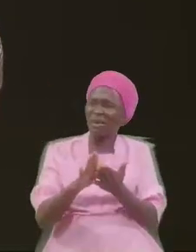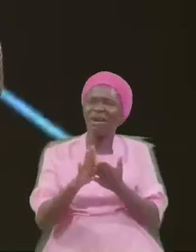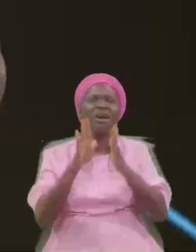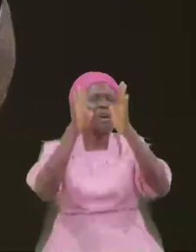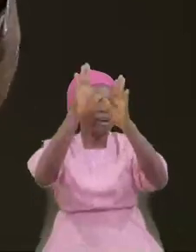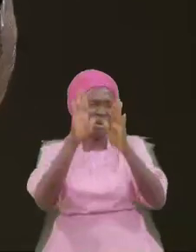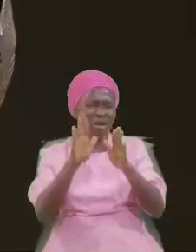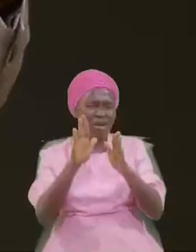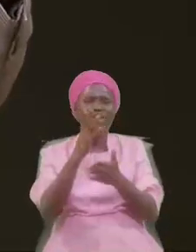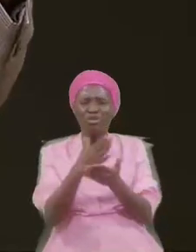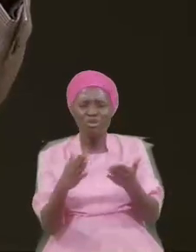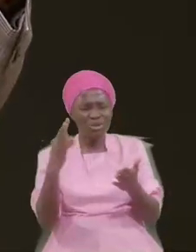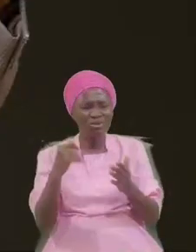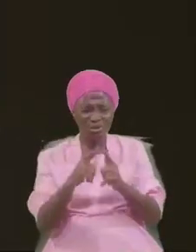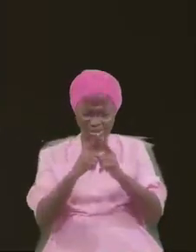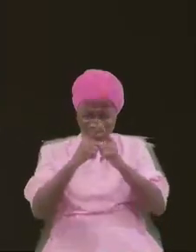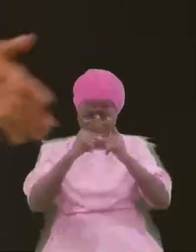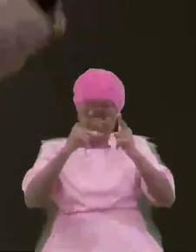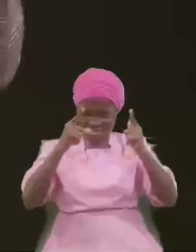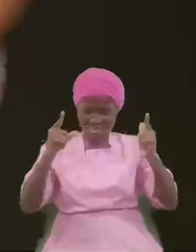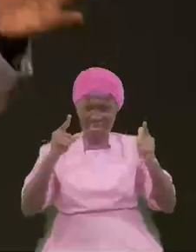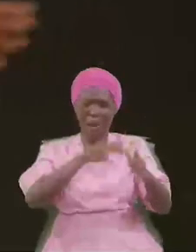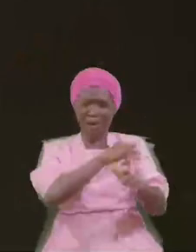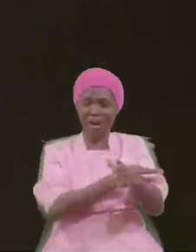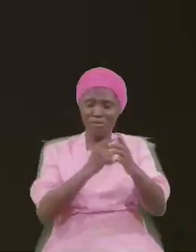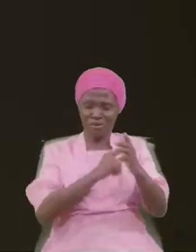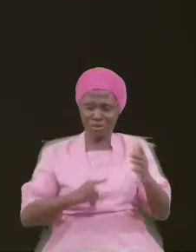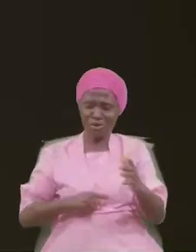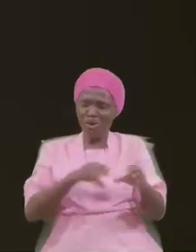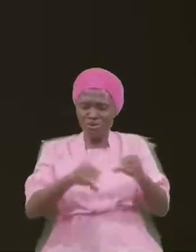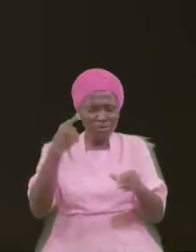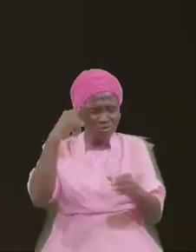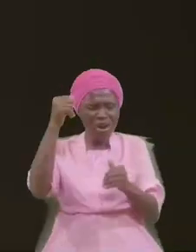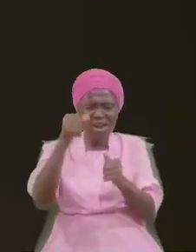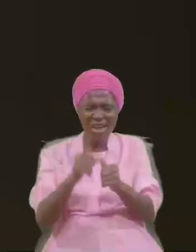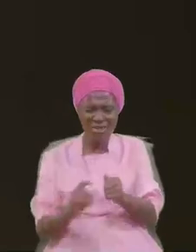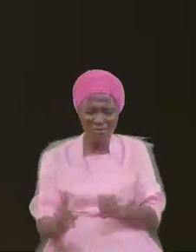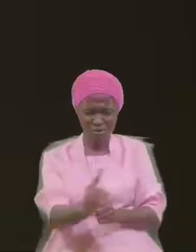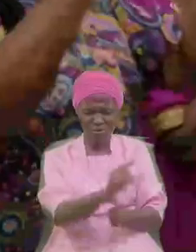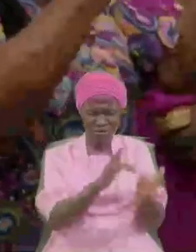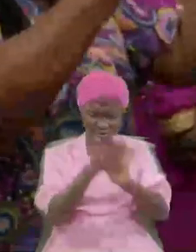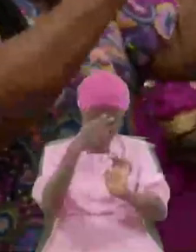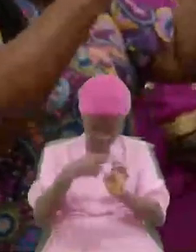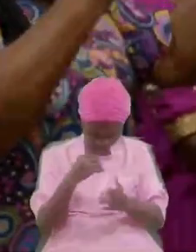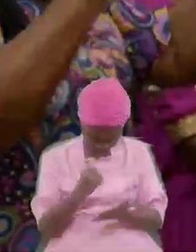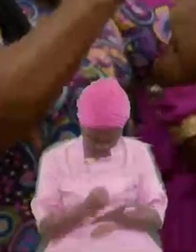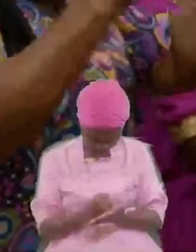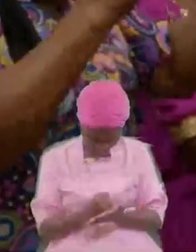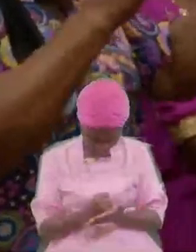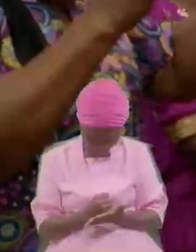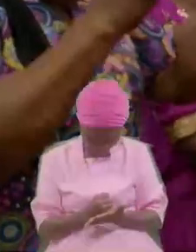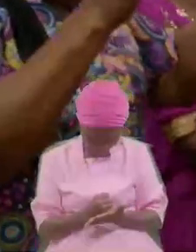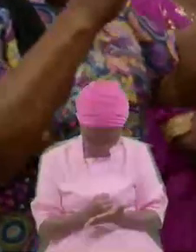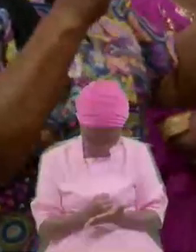quelque chose de la grande puissance du Seigneur. Que cela arrive à tous au nom de Jésus-Christ.